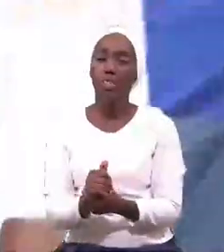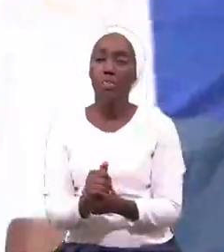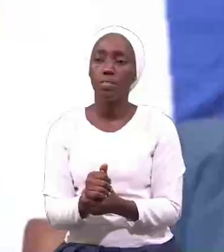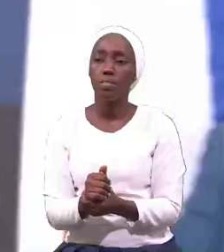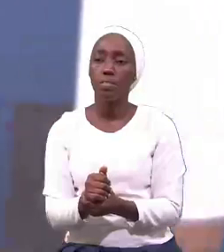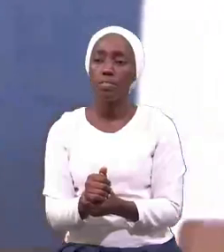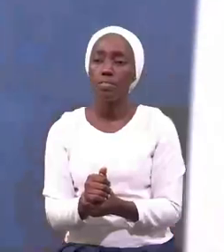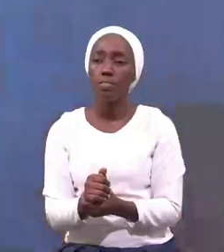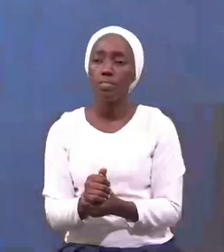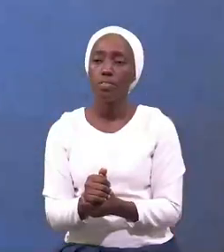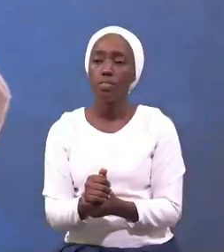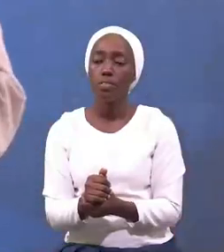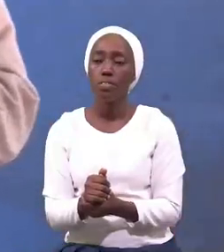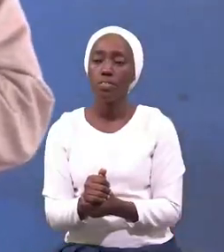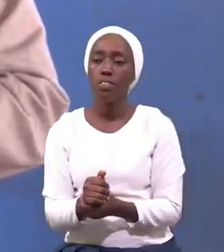Il a dit, Dieu,